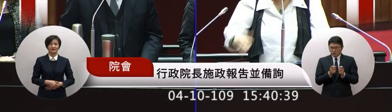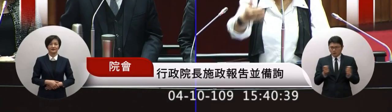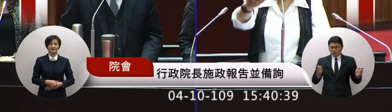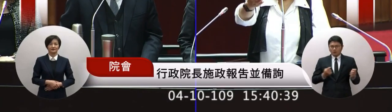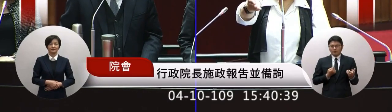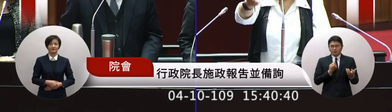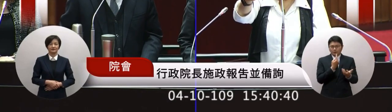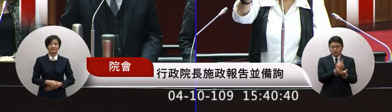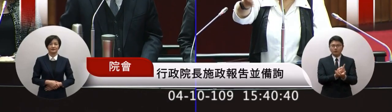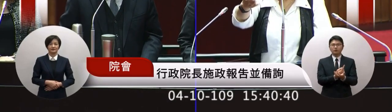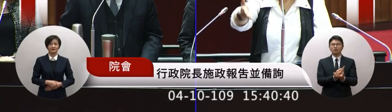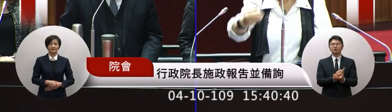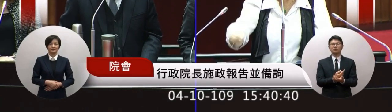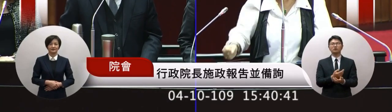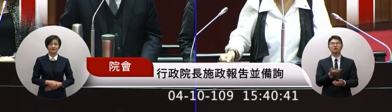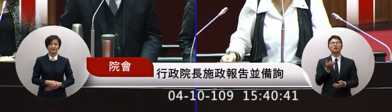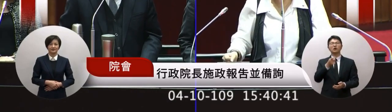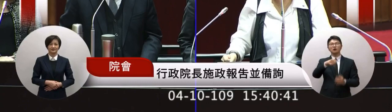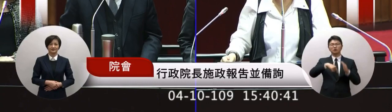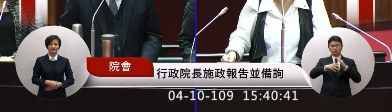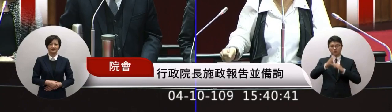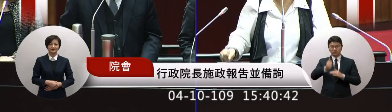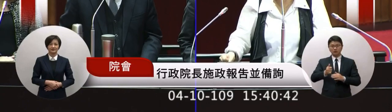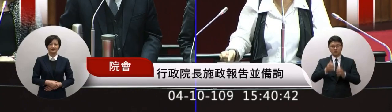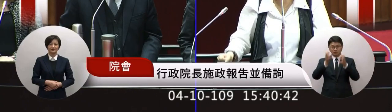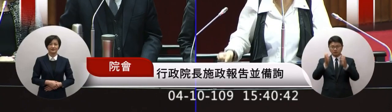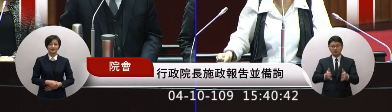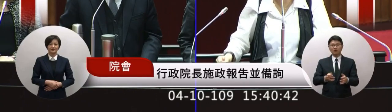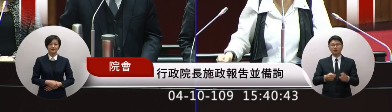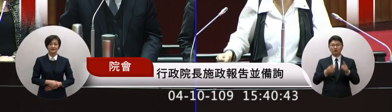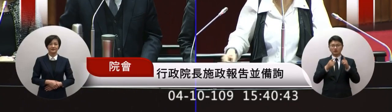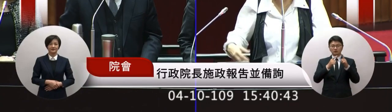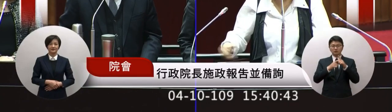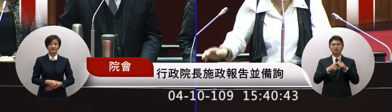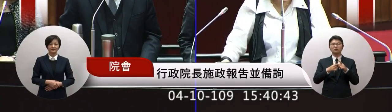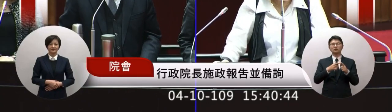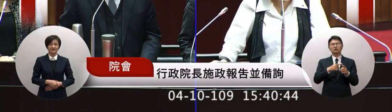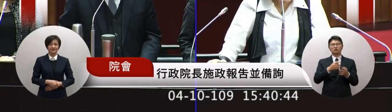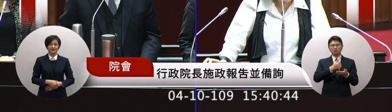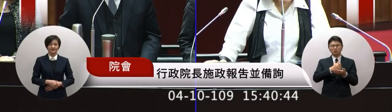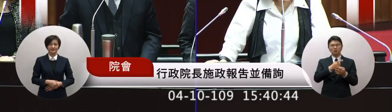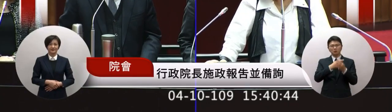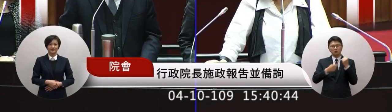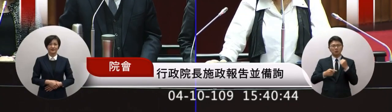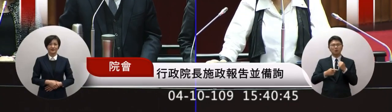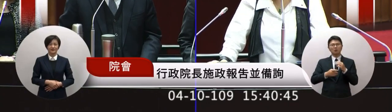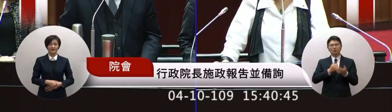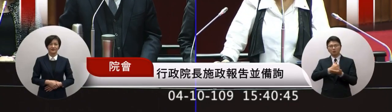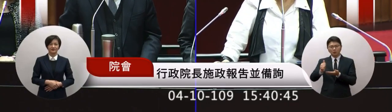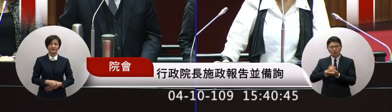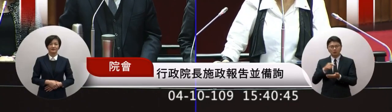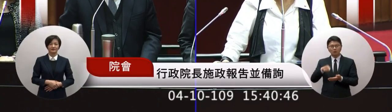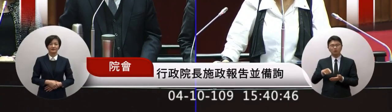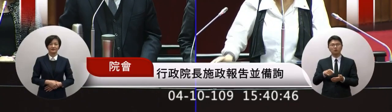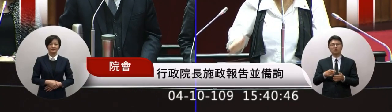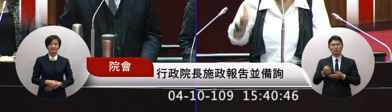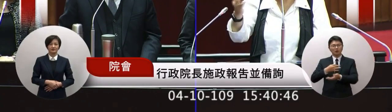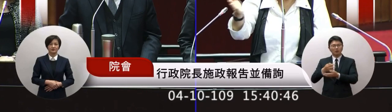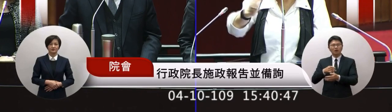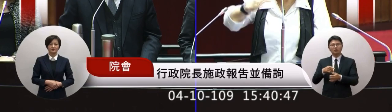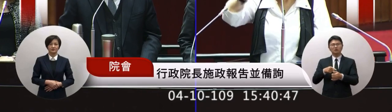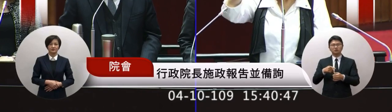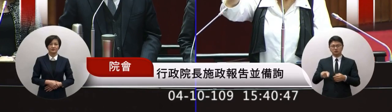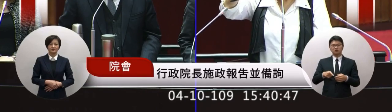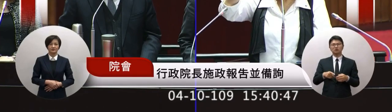个其实就是院长您创办的人口贩运协调汇报的时候啊，那时候我们就开始要